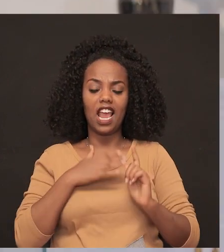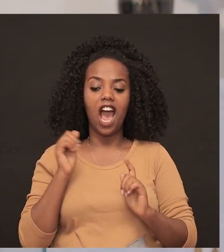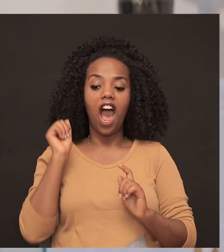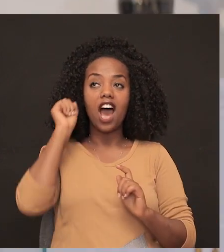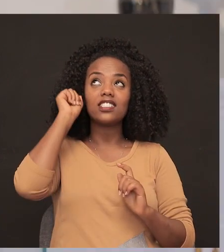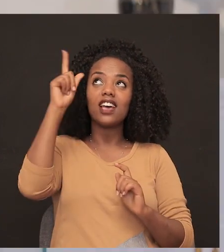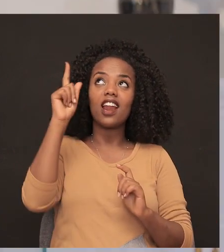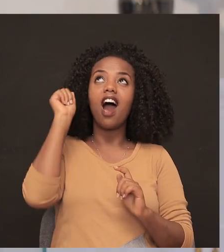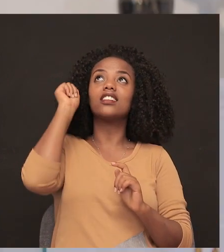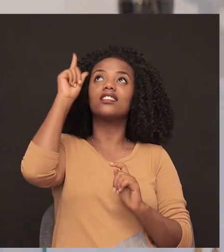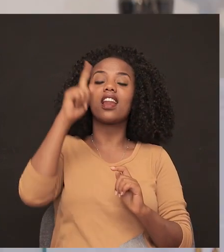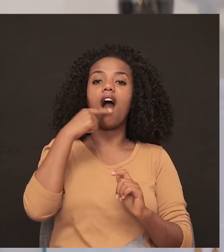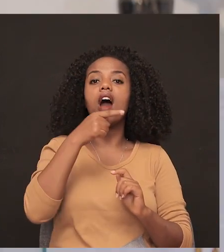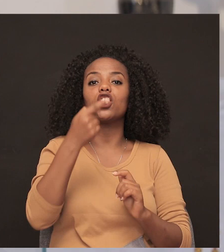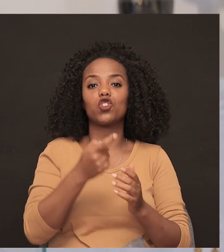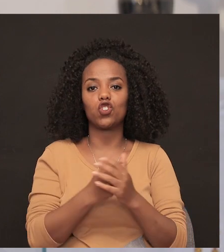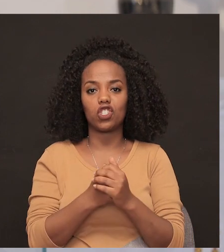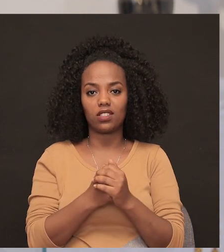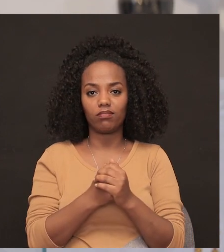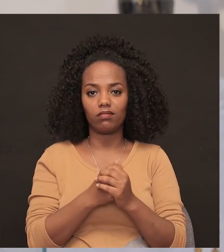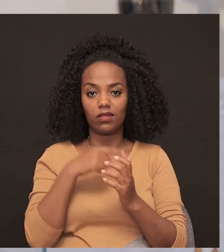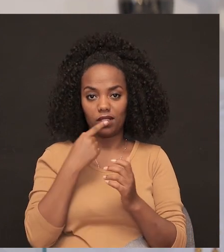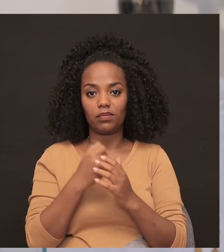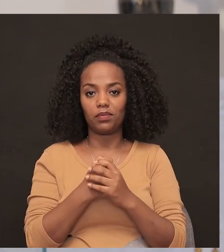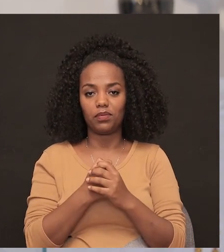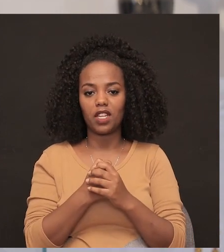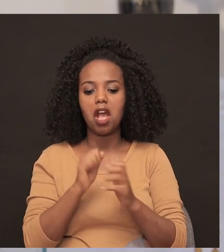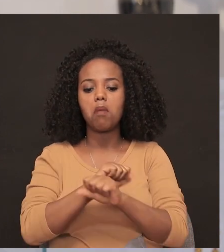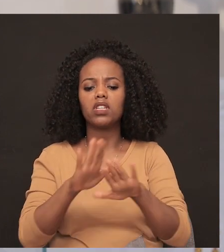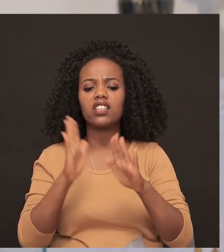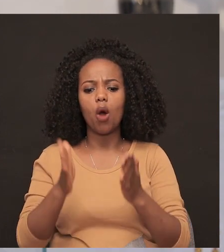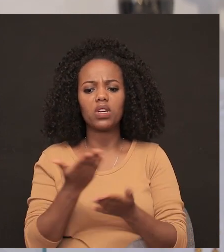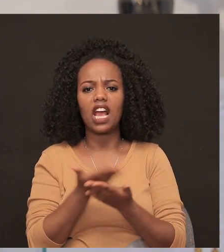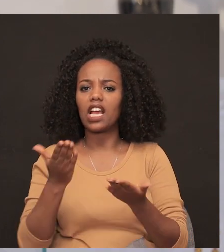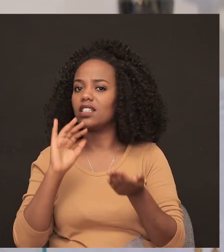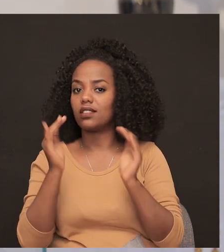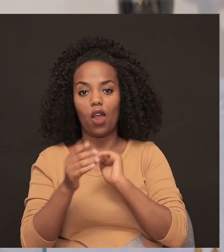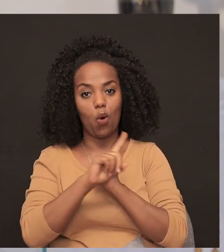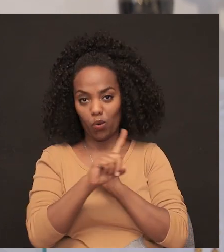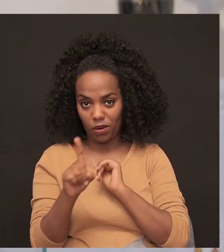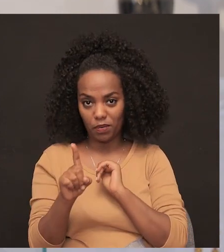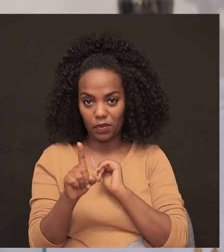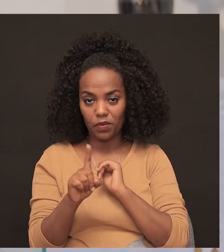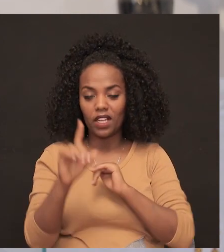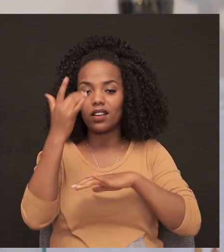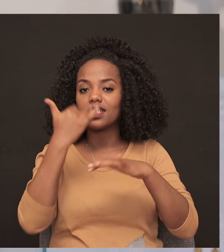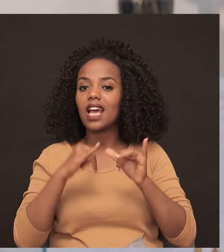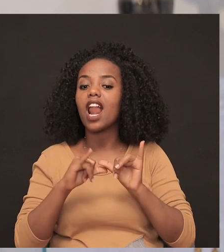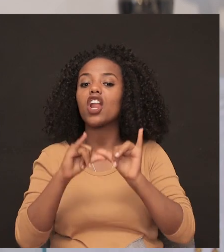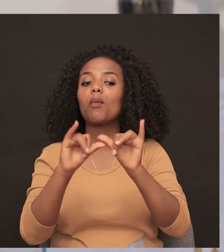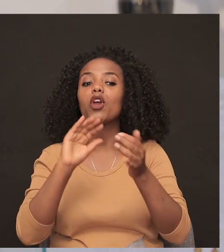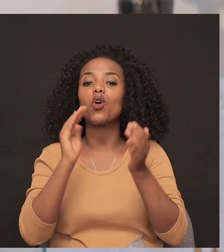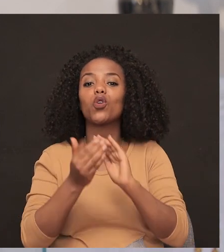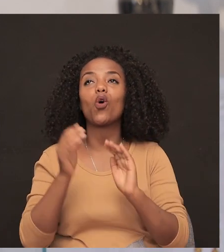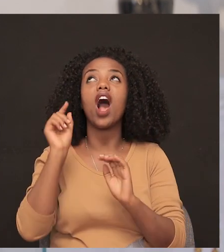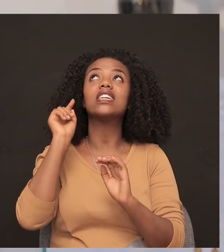አንተን አንተን አለች ይላሉ። ምድራዊ ነገር ሳይሆን ዘላለማዊ